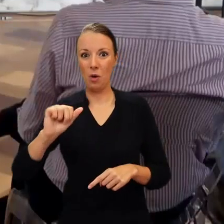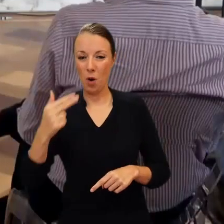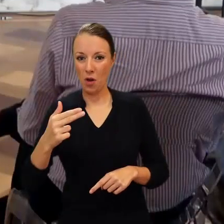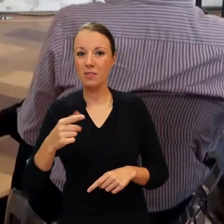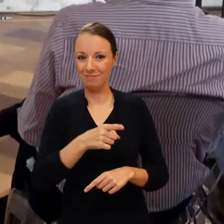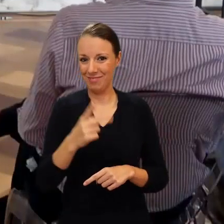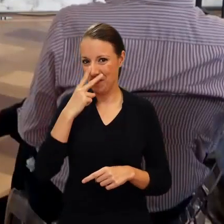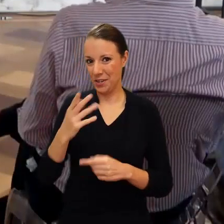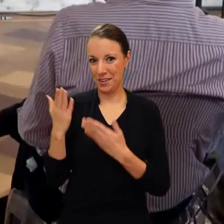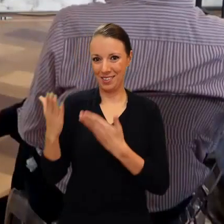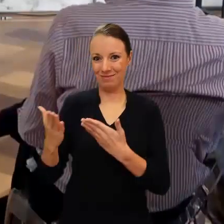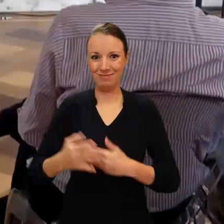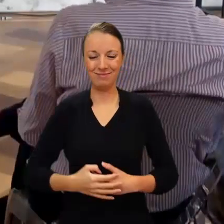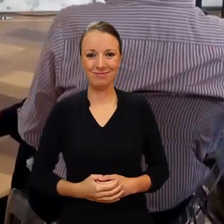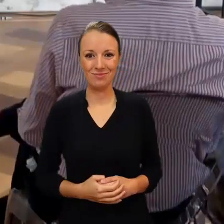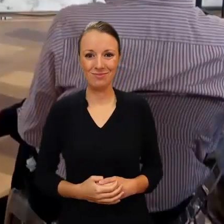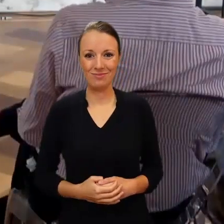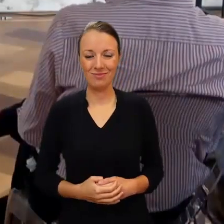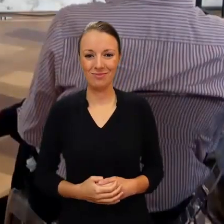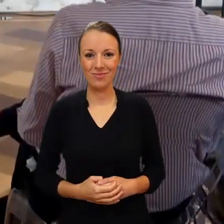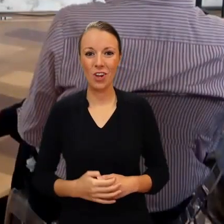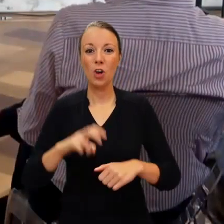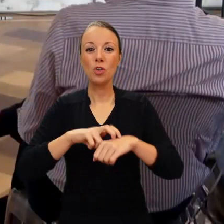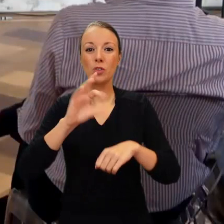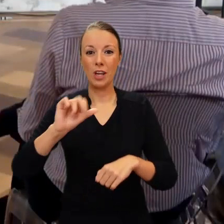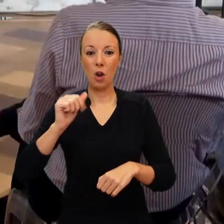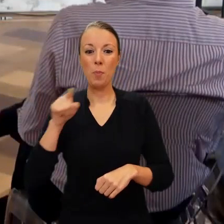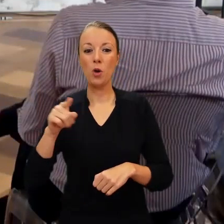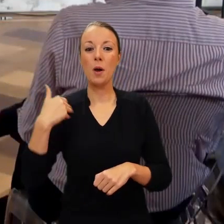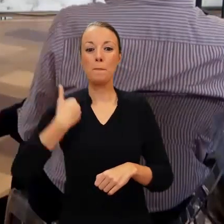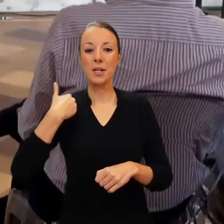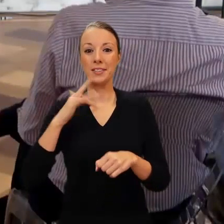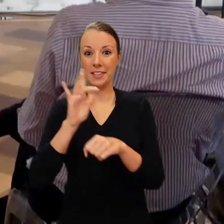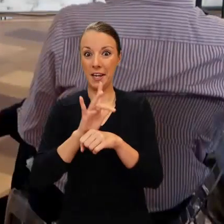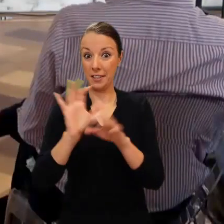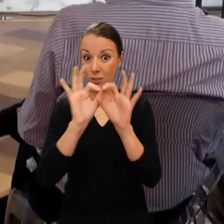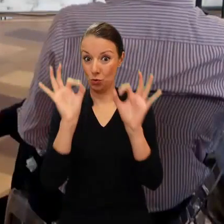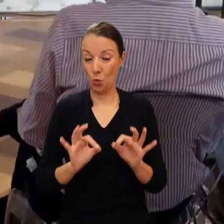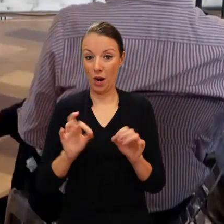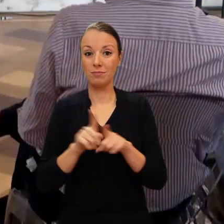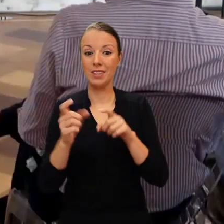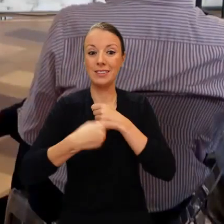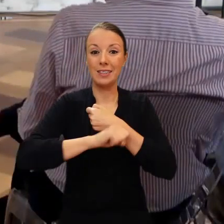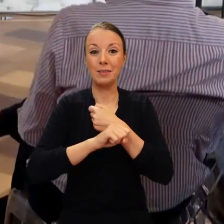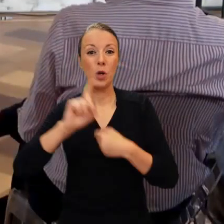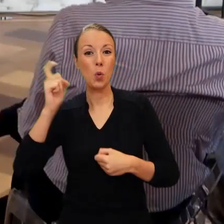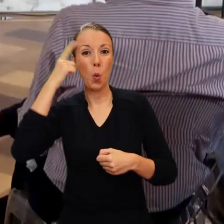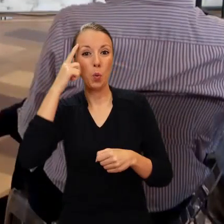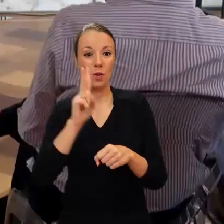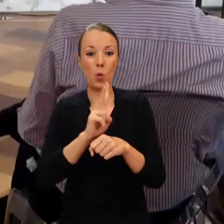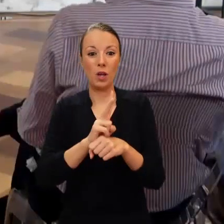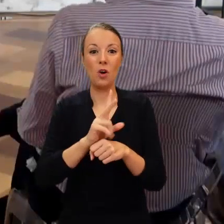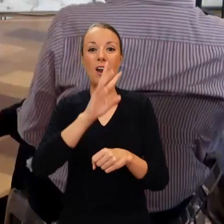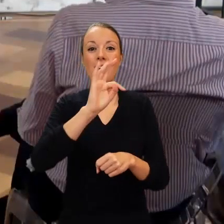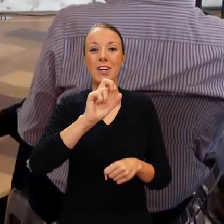którego widzą Państwo po mojej prawej stronie. Doktor Salomon jest brytyjskim krytykiem sztuki, zastępcą i głównym kuratorem The Freak